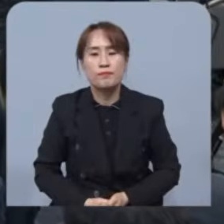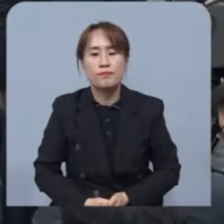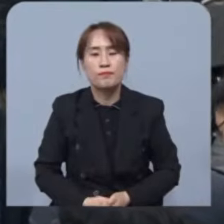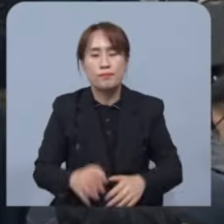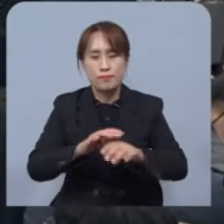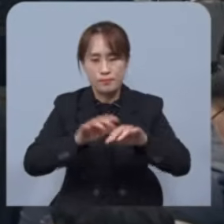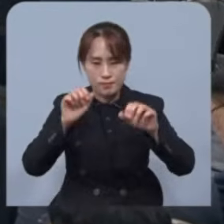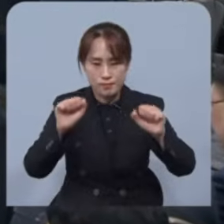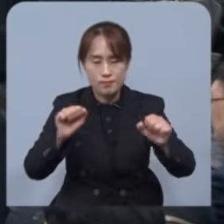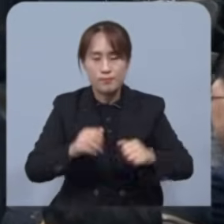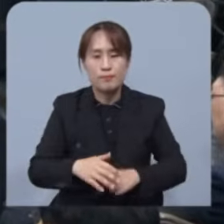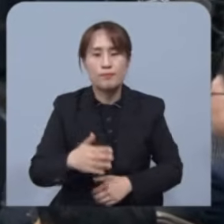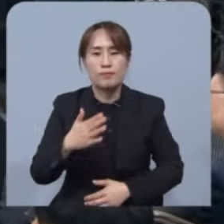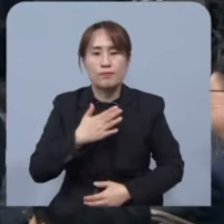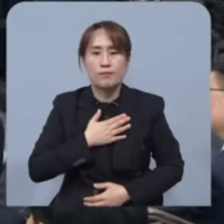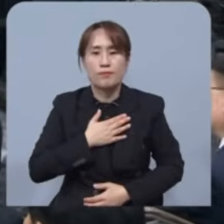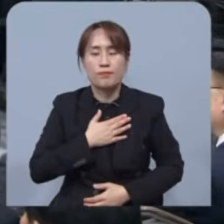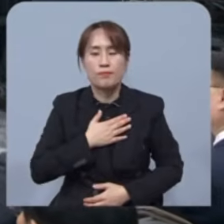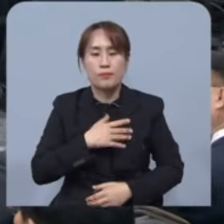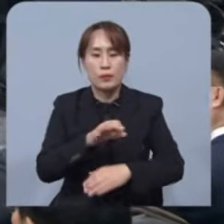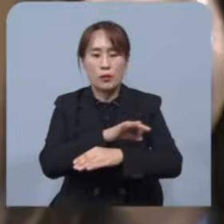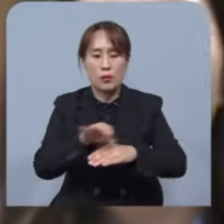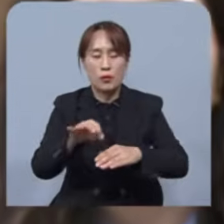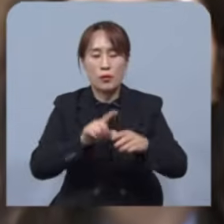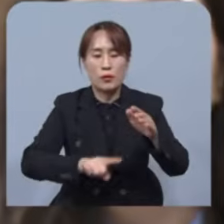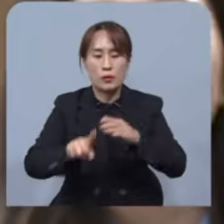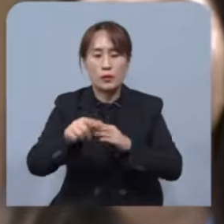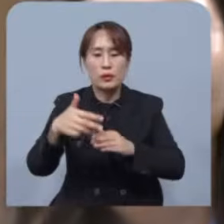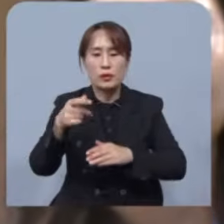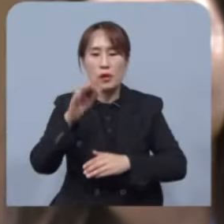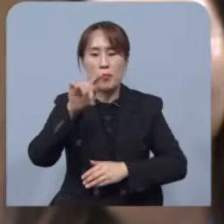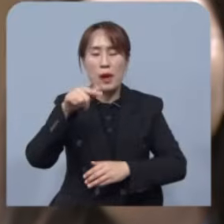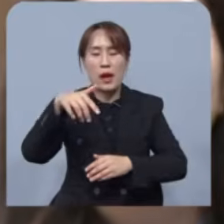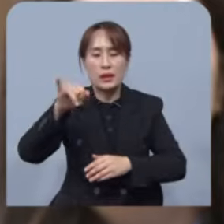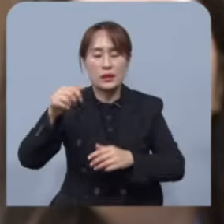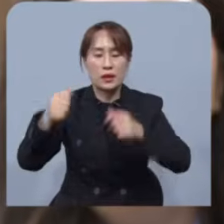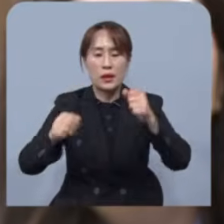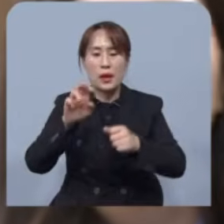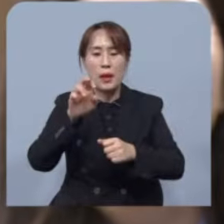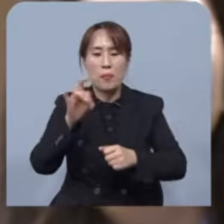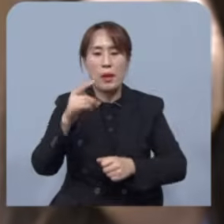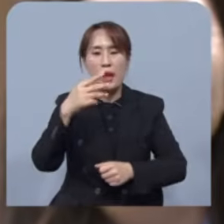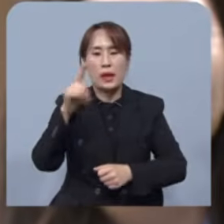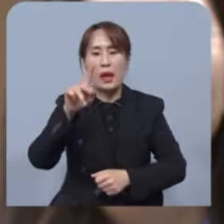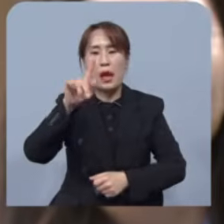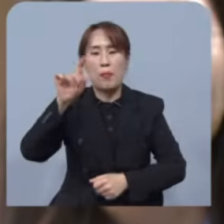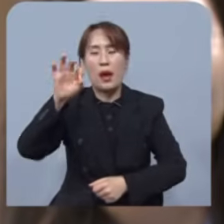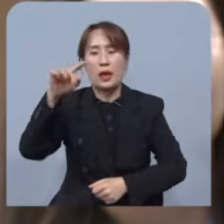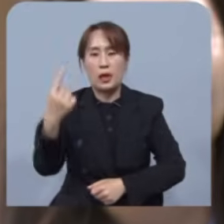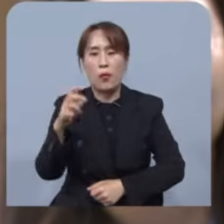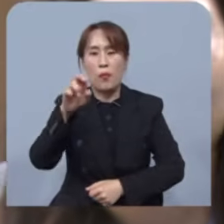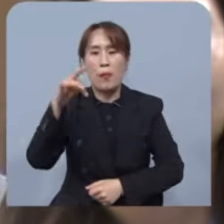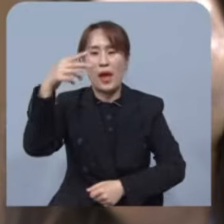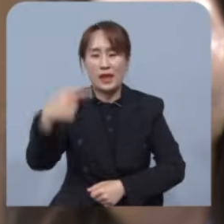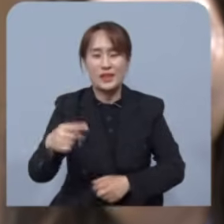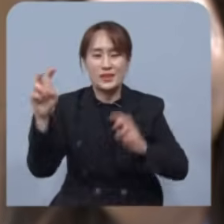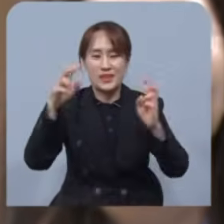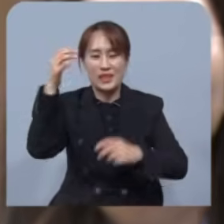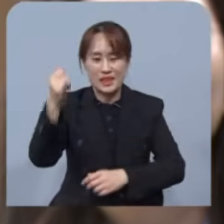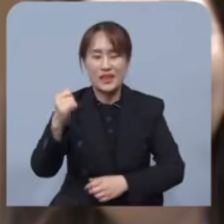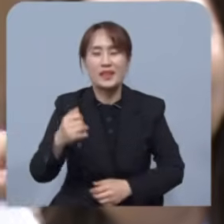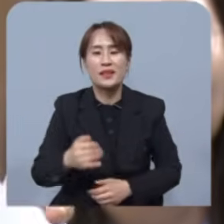네, 안녕하십니까. 저는 오송의 첨단 청바지 기업 메타바이오메드 사장 오지수입니다. 반갑습니다. 청바지 기업이군요.